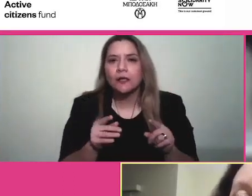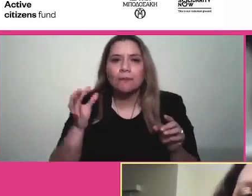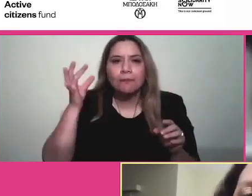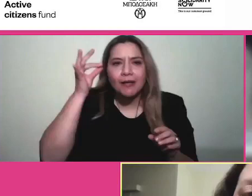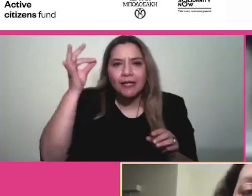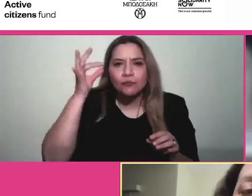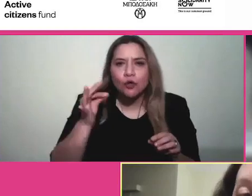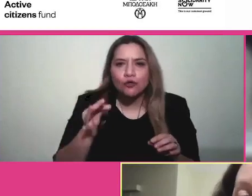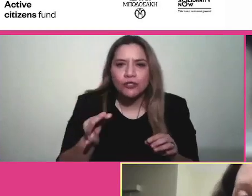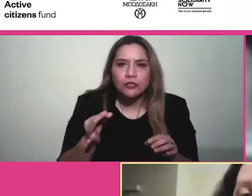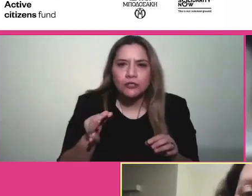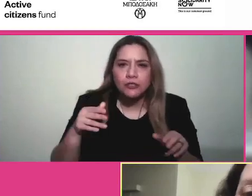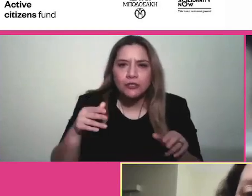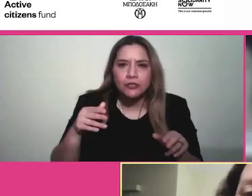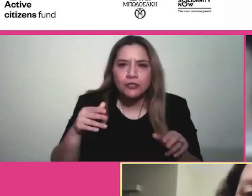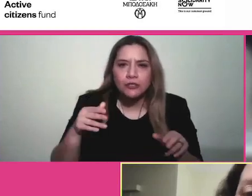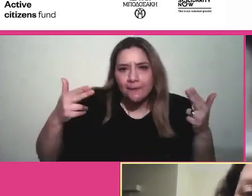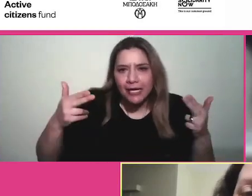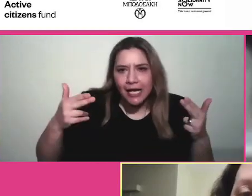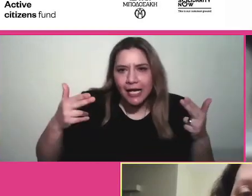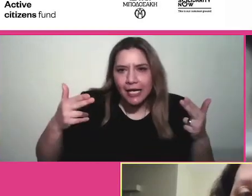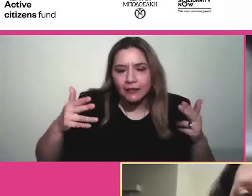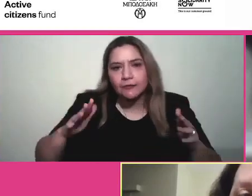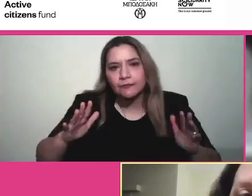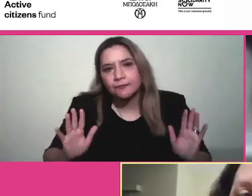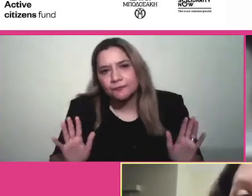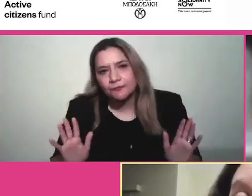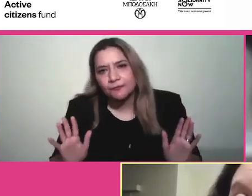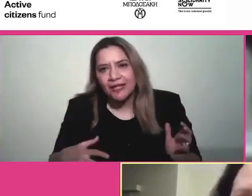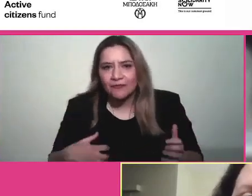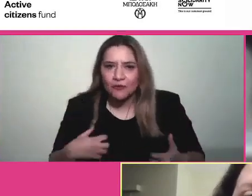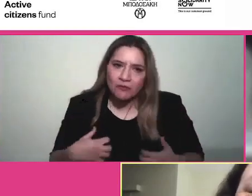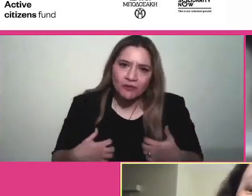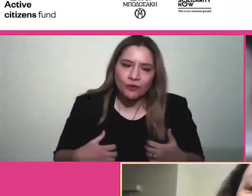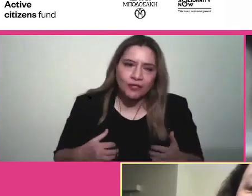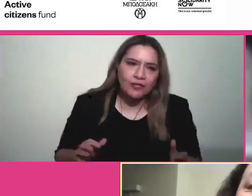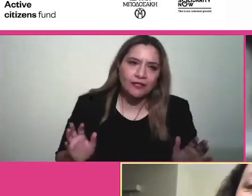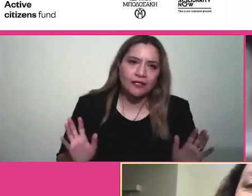περιπτώσεις να ανοίξουν κάμερα, αυτό είναι λίγο που με απασχολεί,